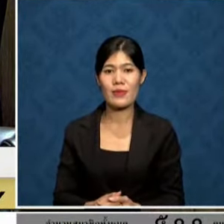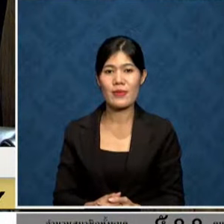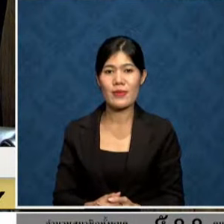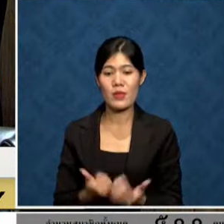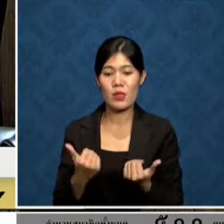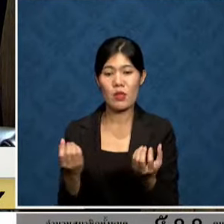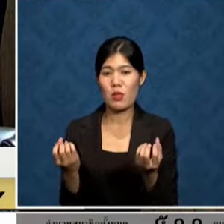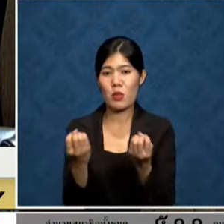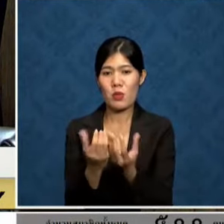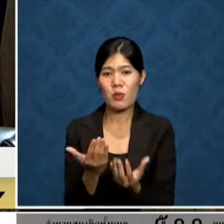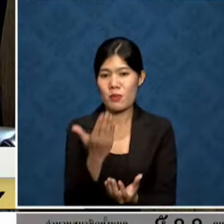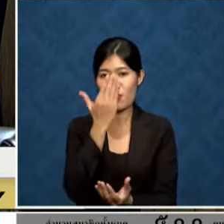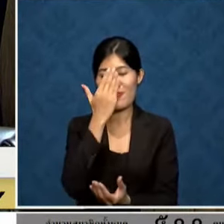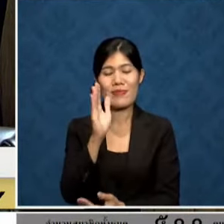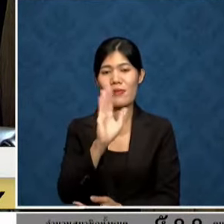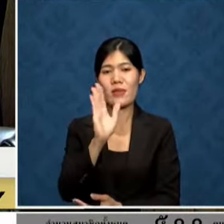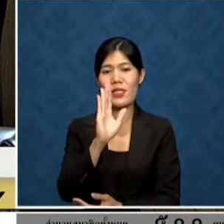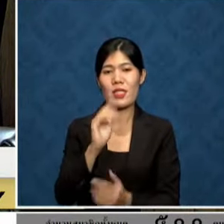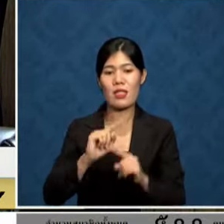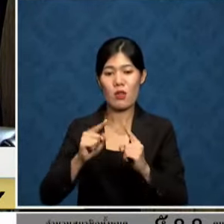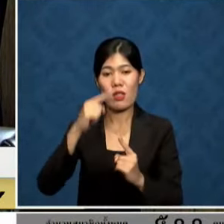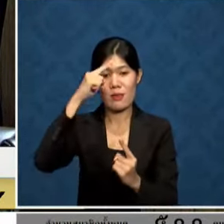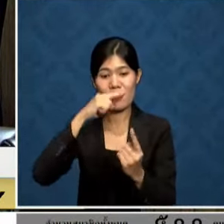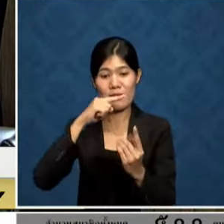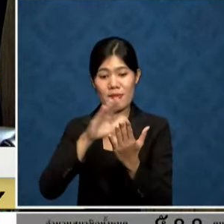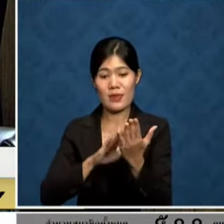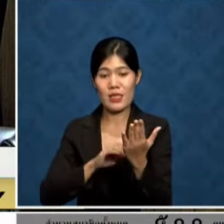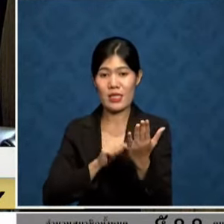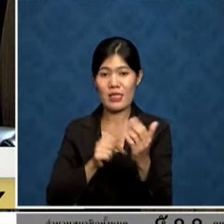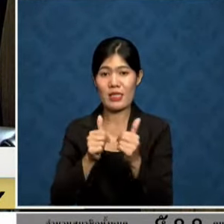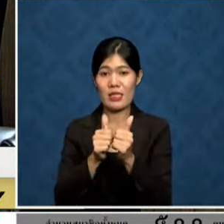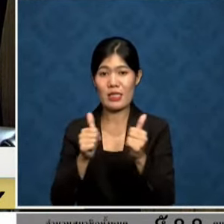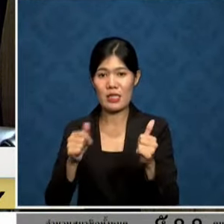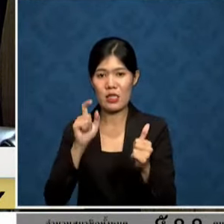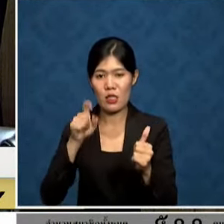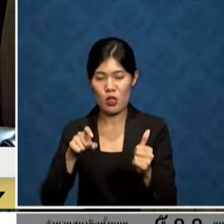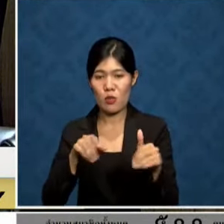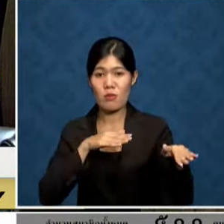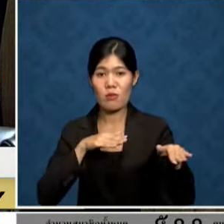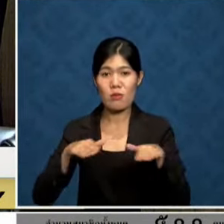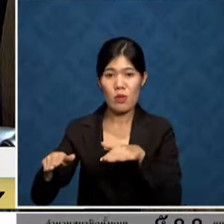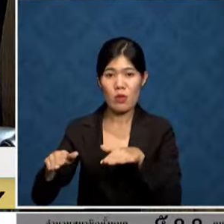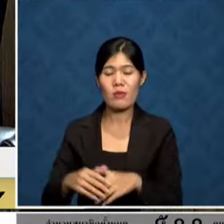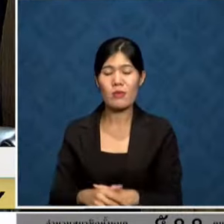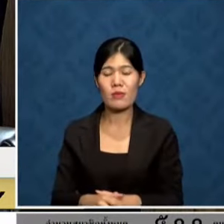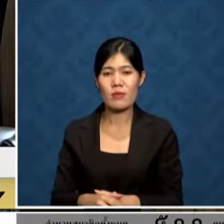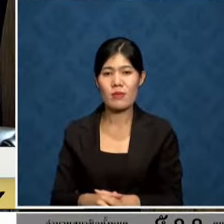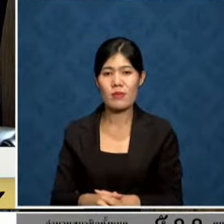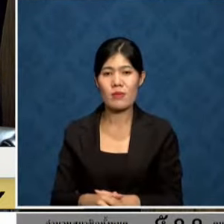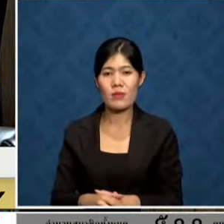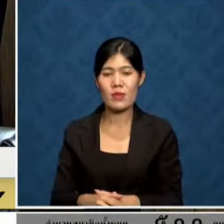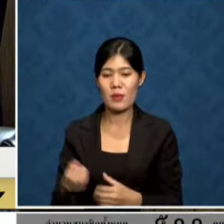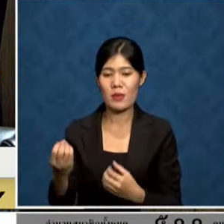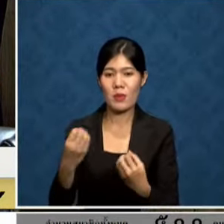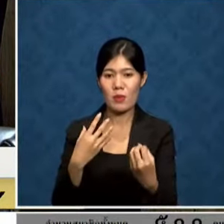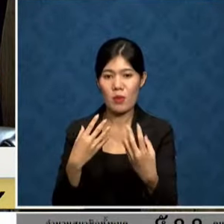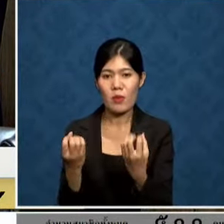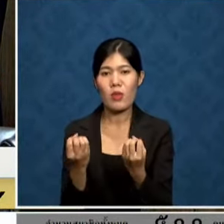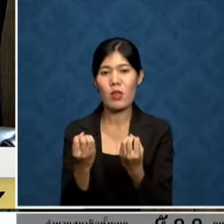ผลกระทบทันทีแต่ว่าประเทศที่ดีเี่มันก็ต้องมีการเตรียมความพร้อมที่จะรับความเสี่ยงต่างๆที่จะเกิดขึ้นค่ะ